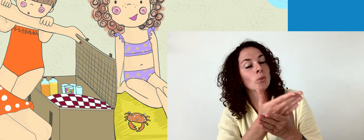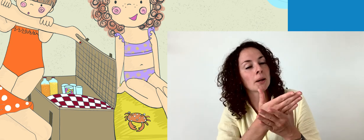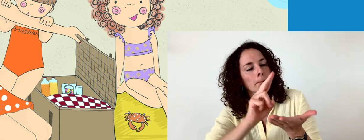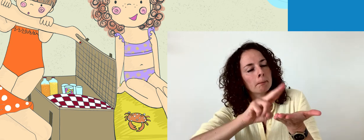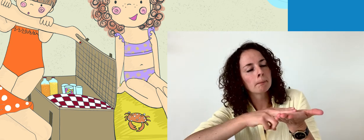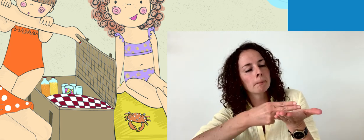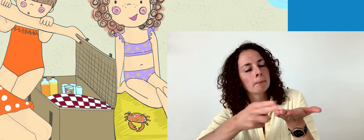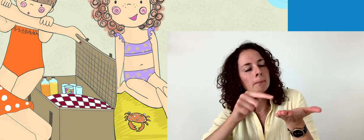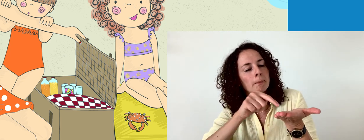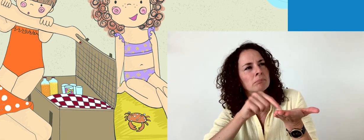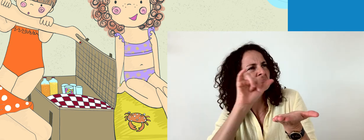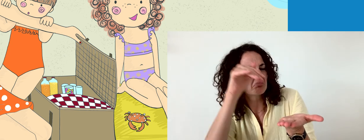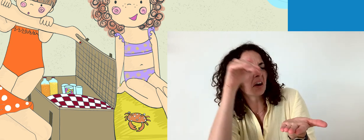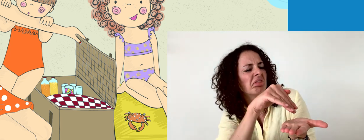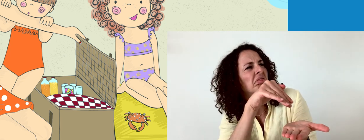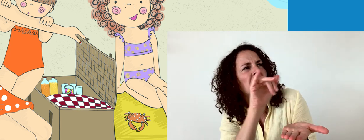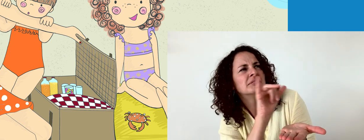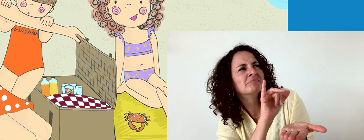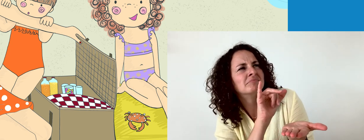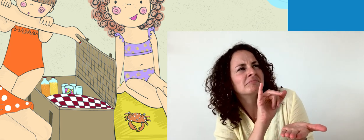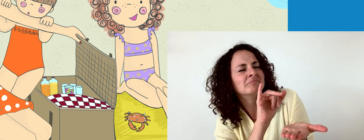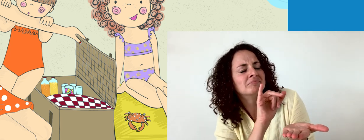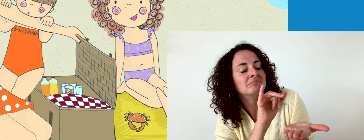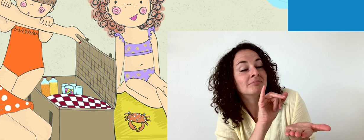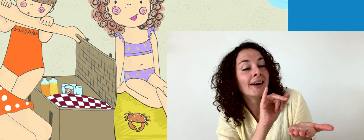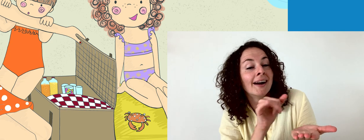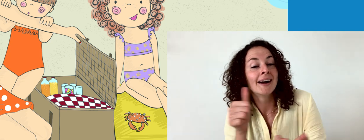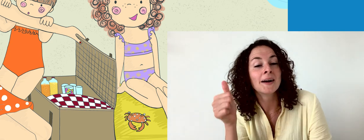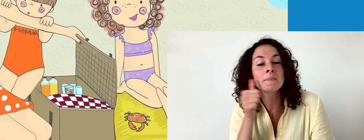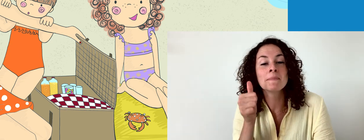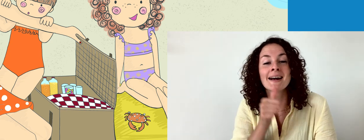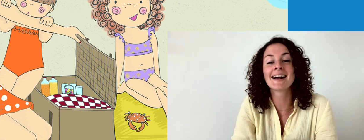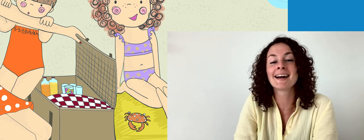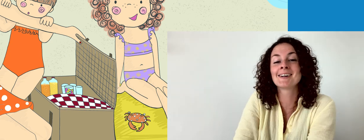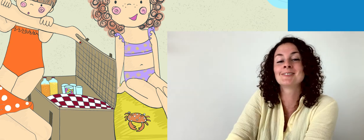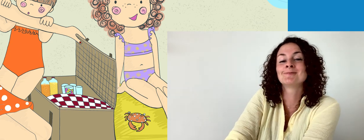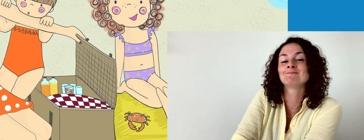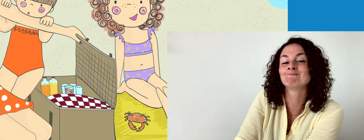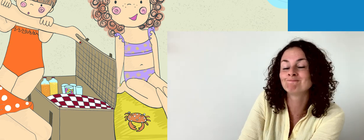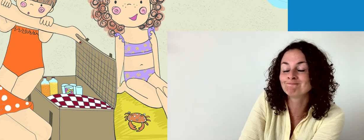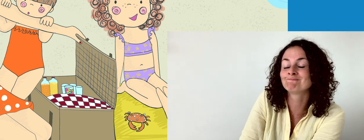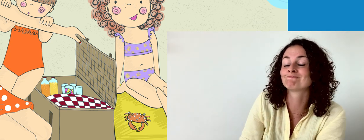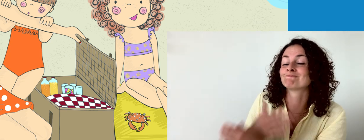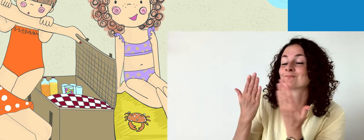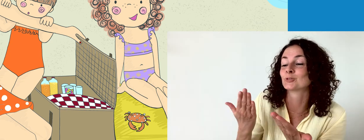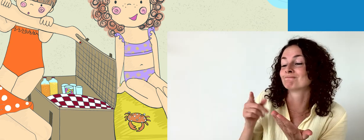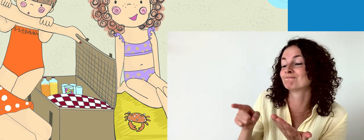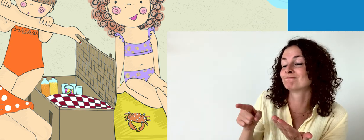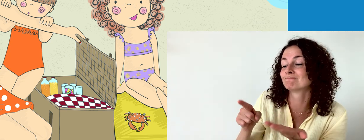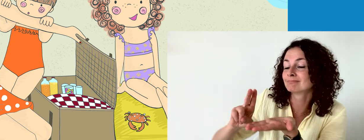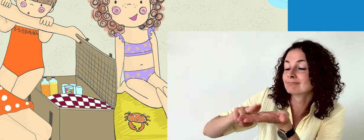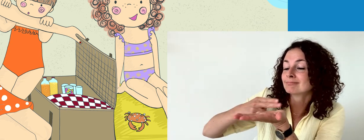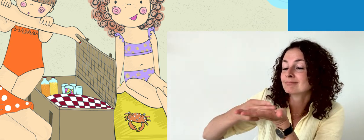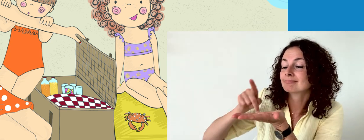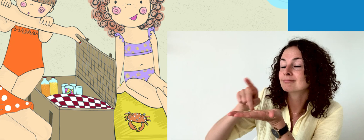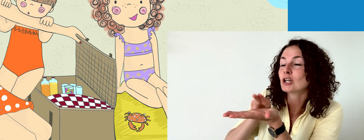Mama Wat heb je op de boterhammen gesmeerd? Vraagt Ode met die herkenbare blik Nee Ode